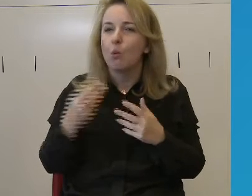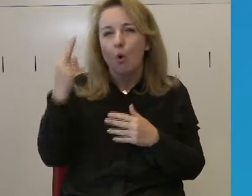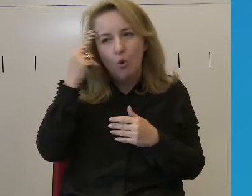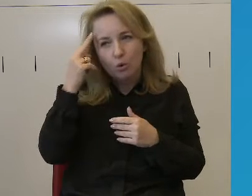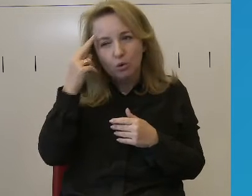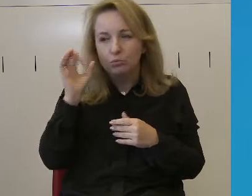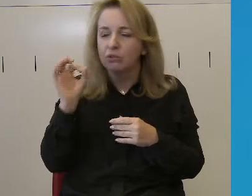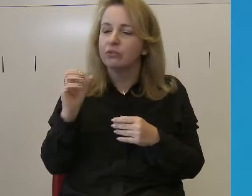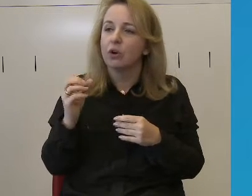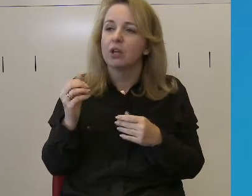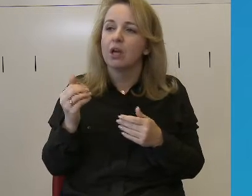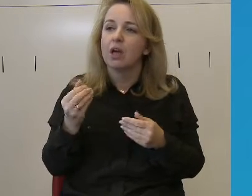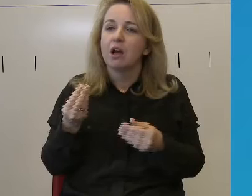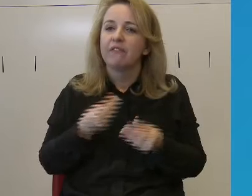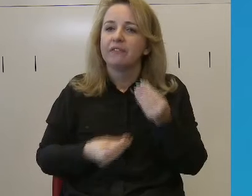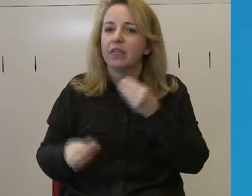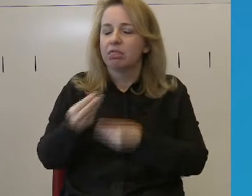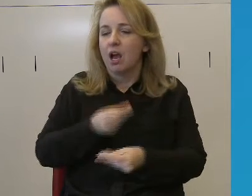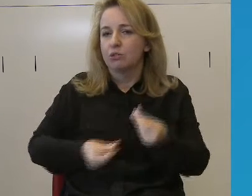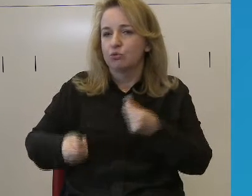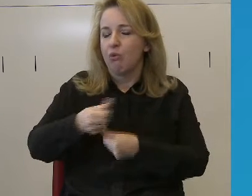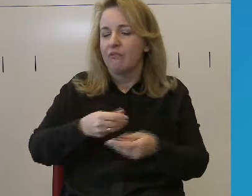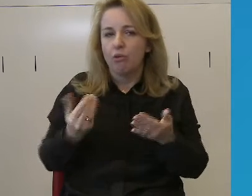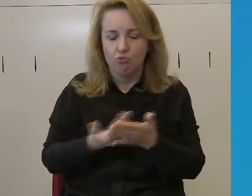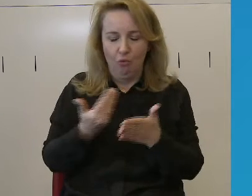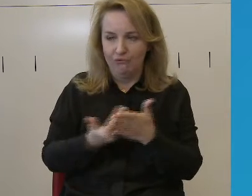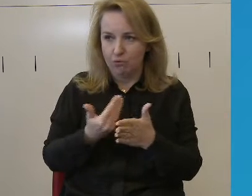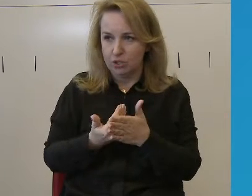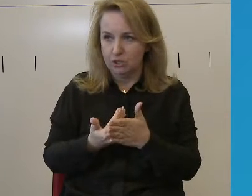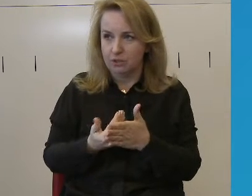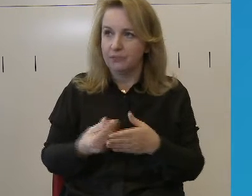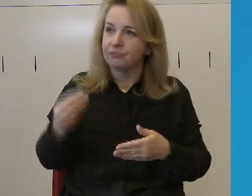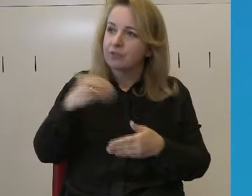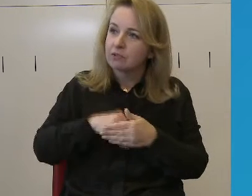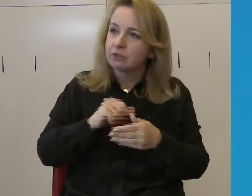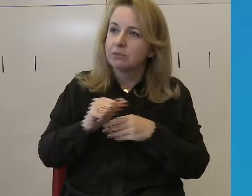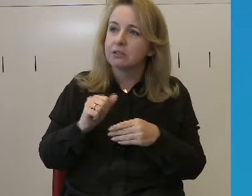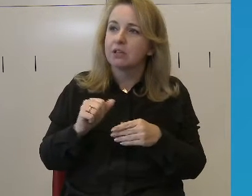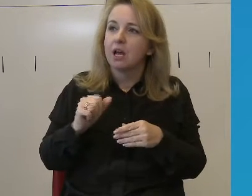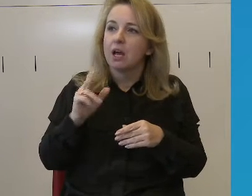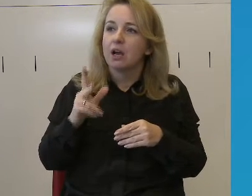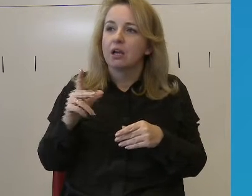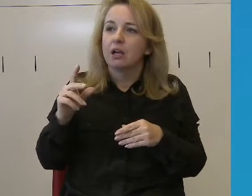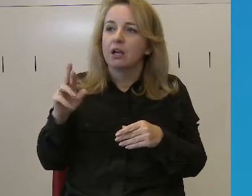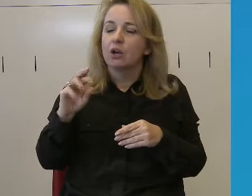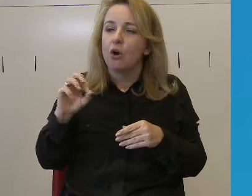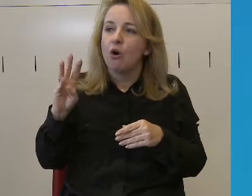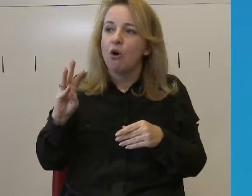modele finansowania. Przykład choćby crowdfunding, ale to